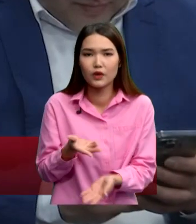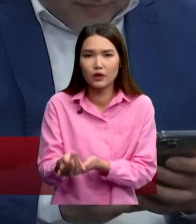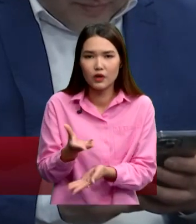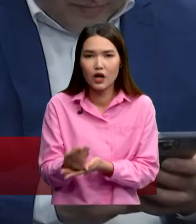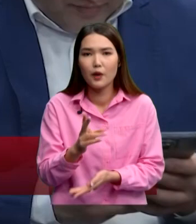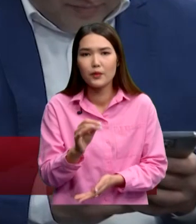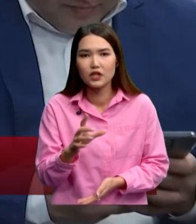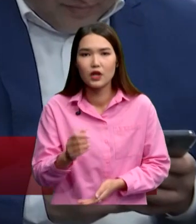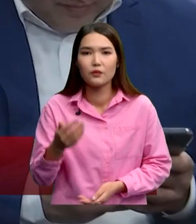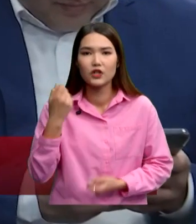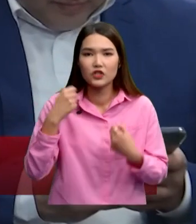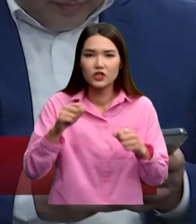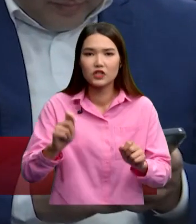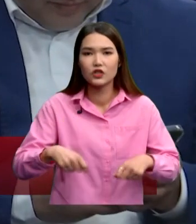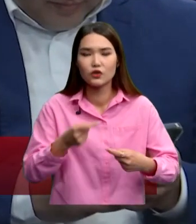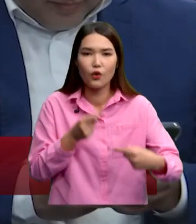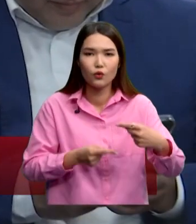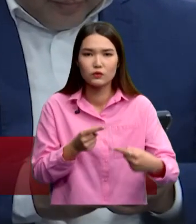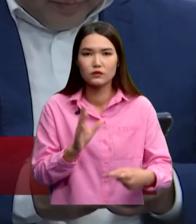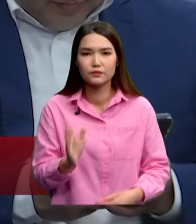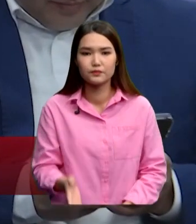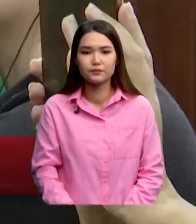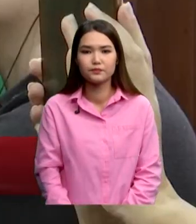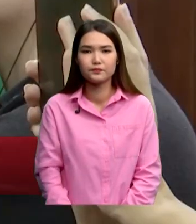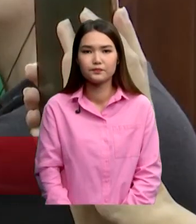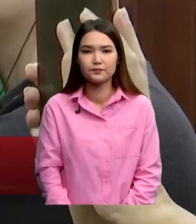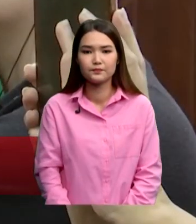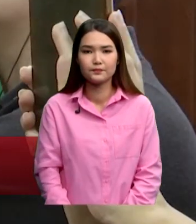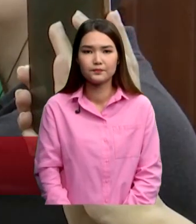болса, жеңіске жеткенше күресетінін айтты.